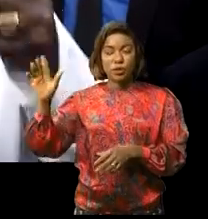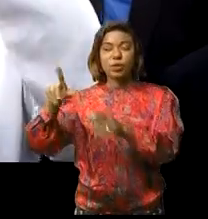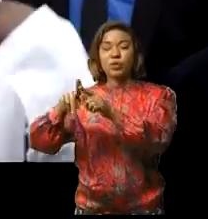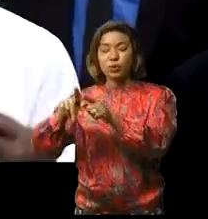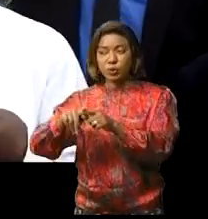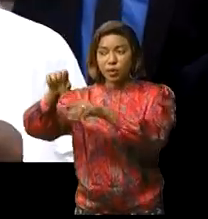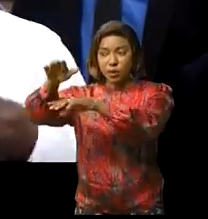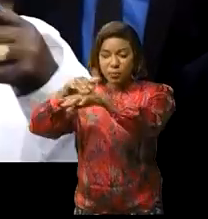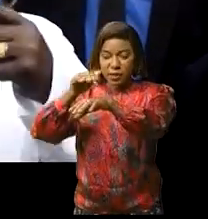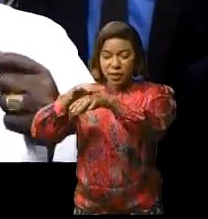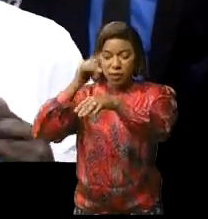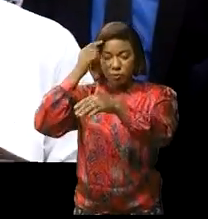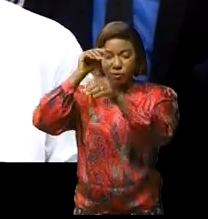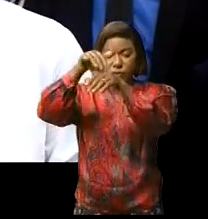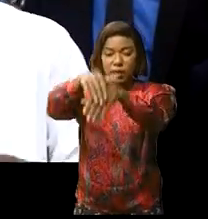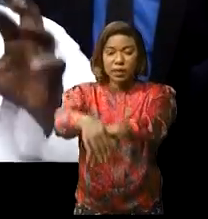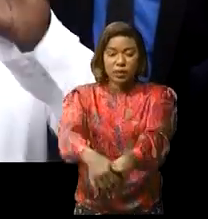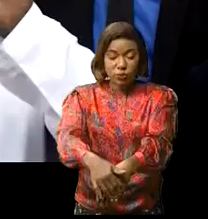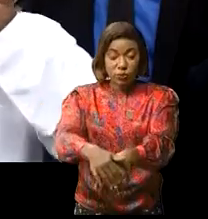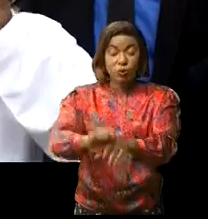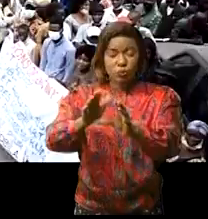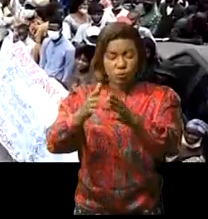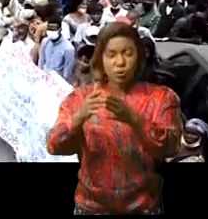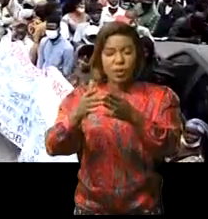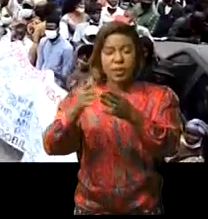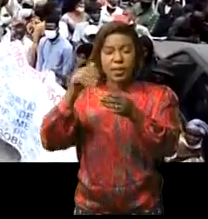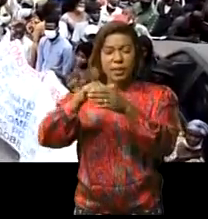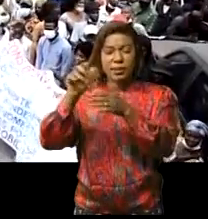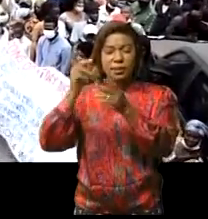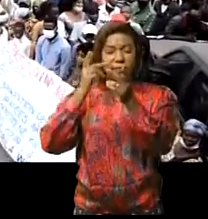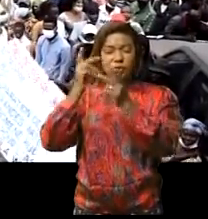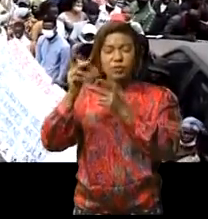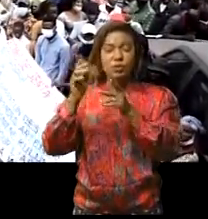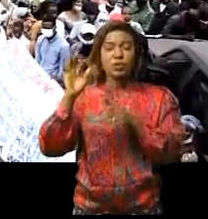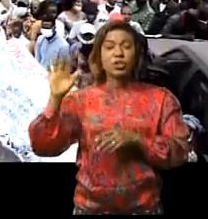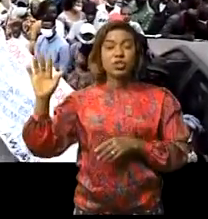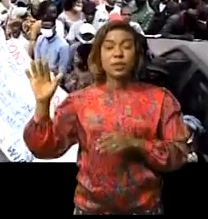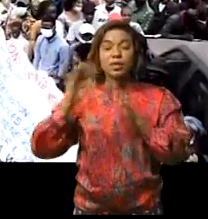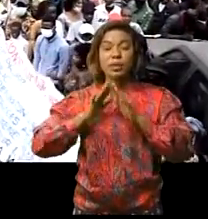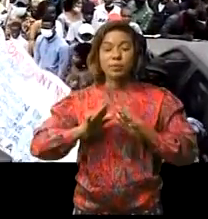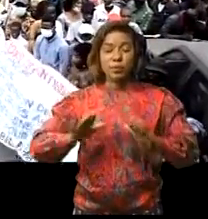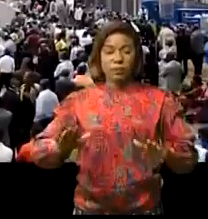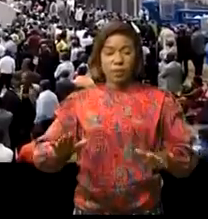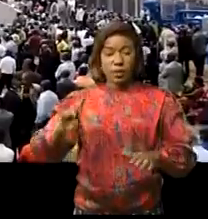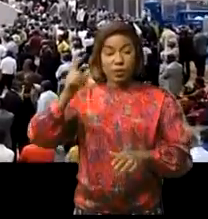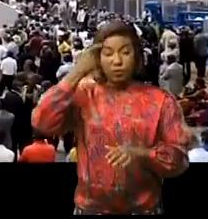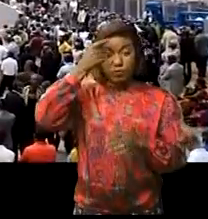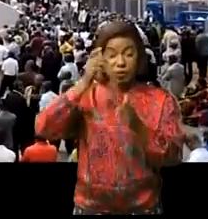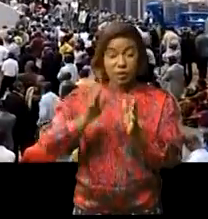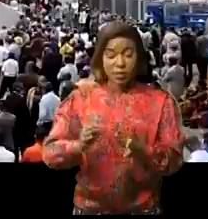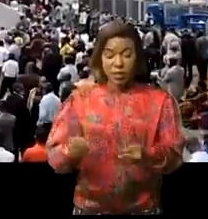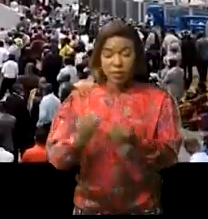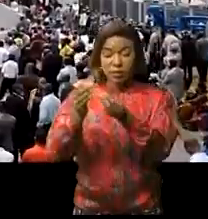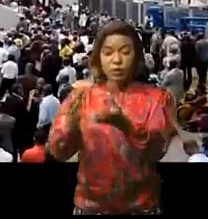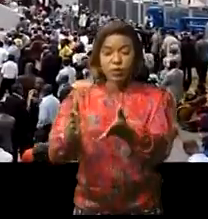appelé à l'adhésion de la population kinoise dans cette vision de Kinbopeto. Le gouverneur Gentiny Ngobila leur a donné